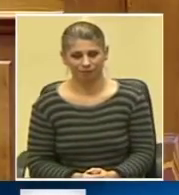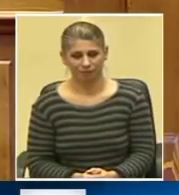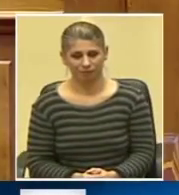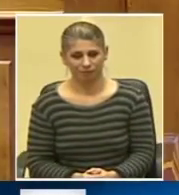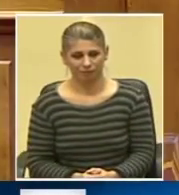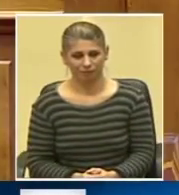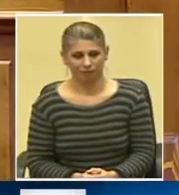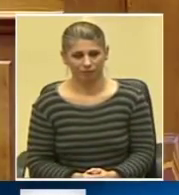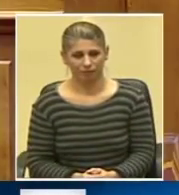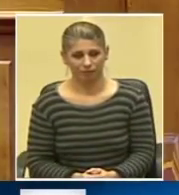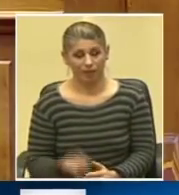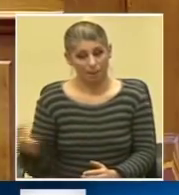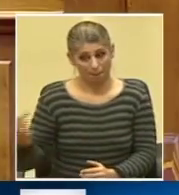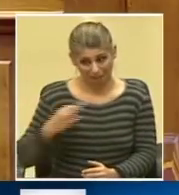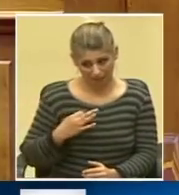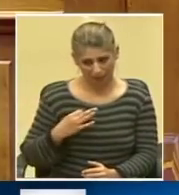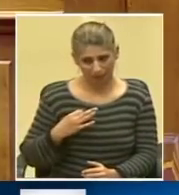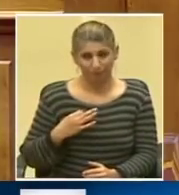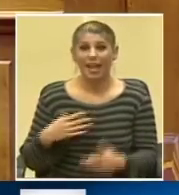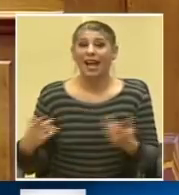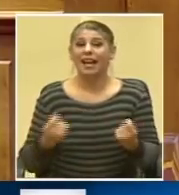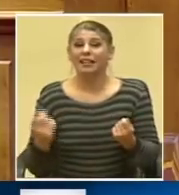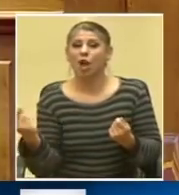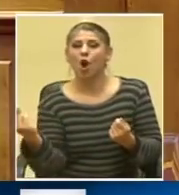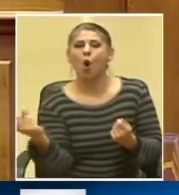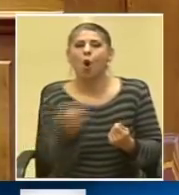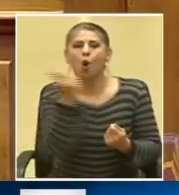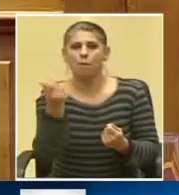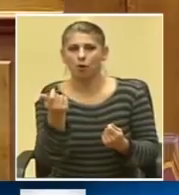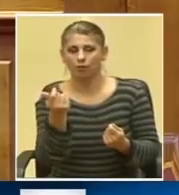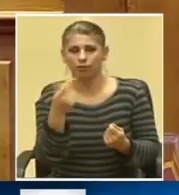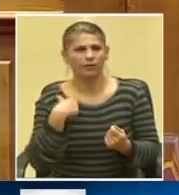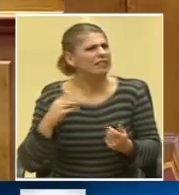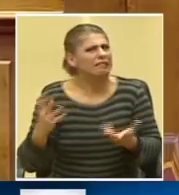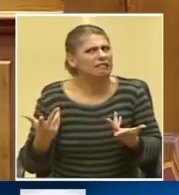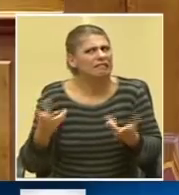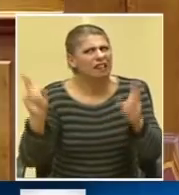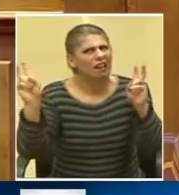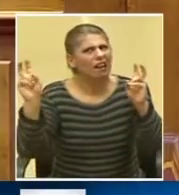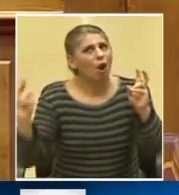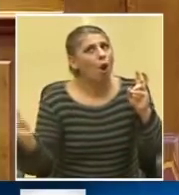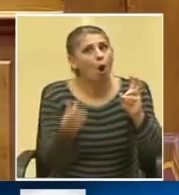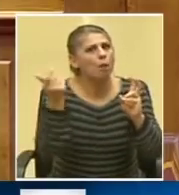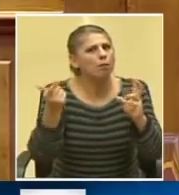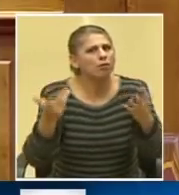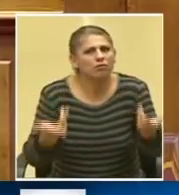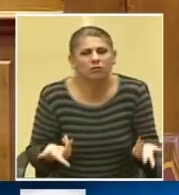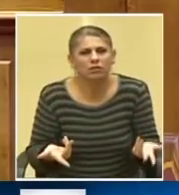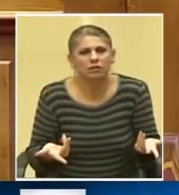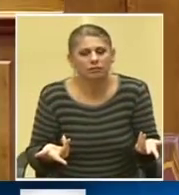Κάνετε, λέει, ένα κόλπο. Ποιο είναι το κόλπο? Συγκρίνετε το